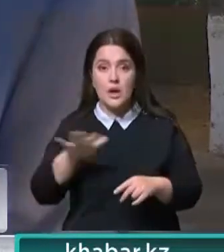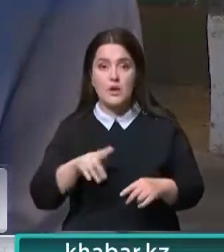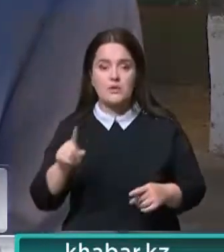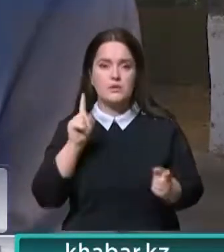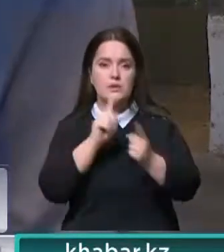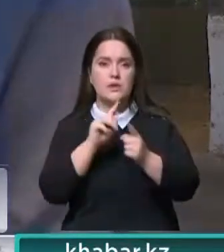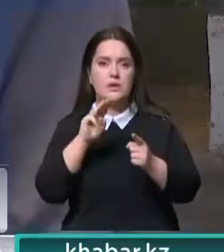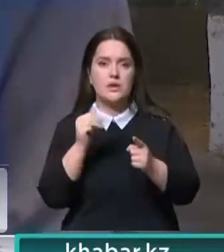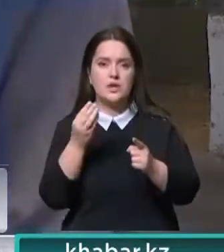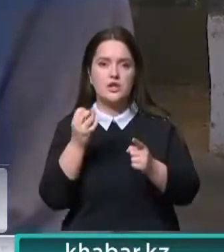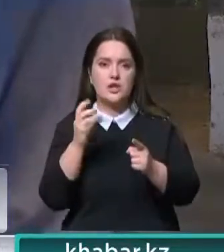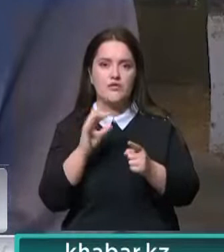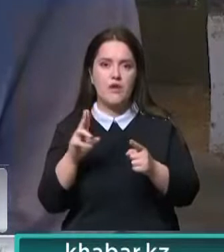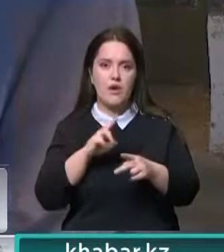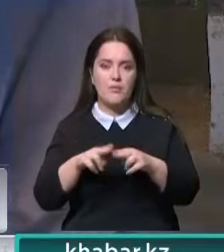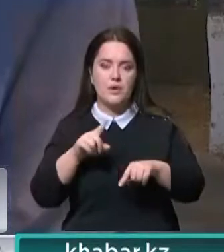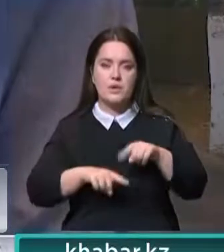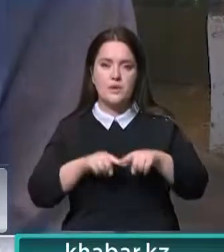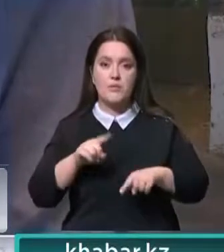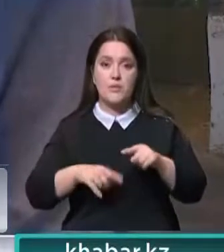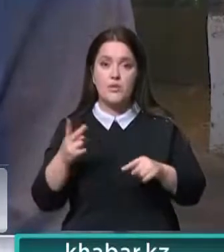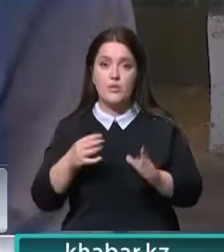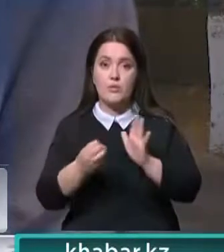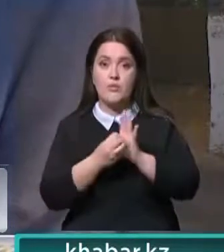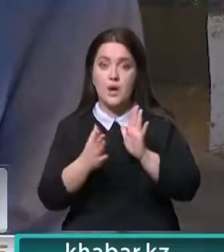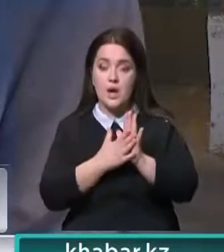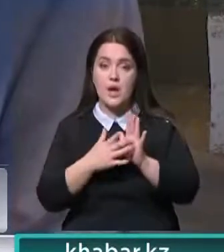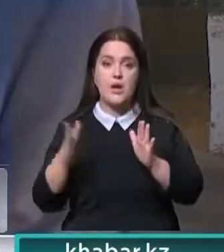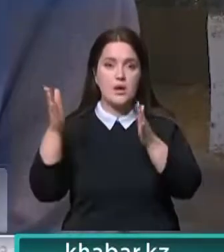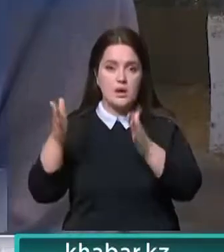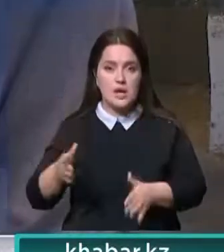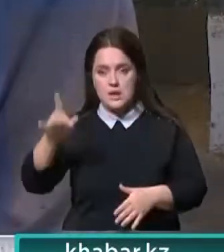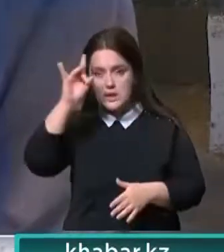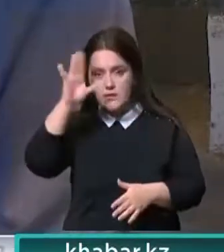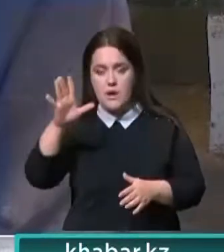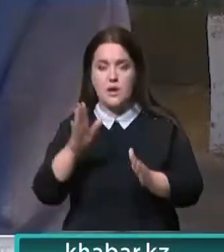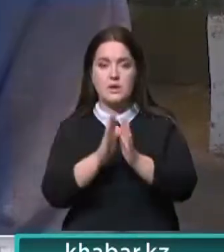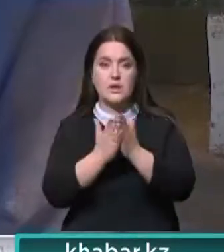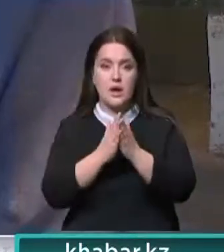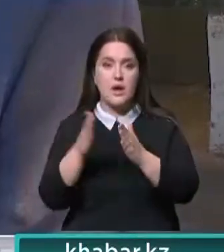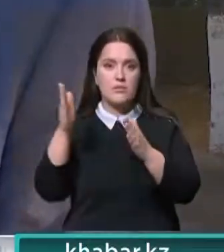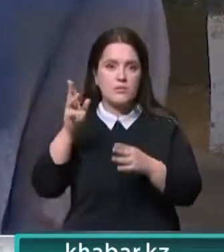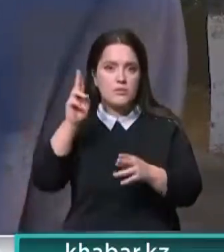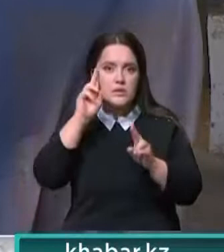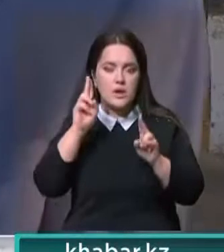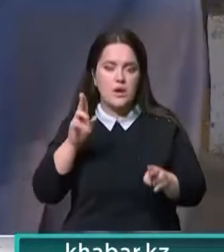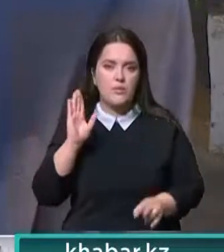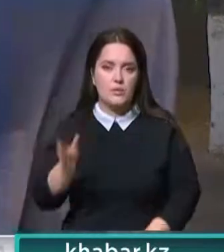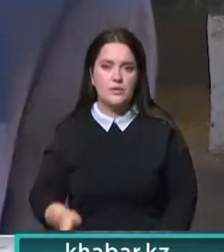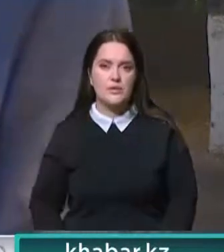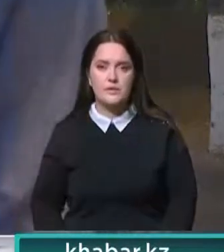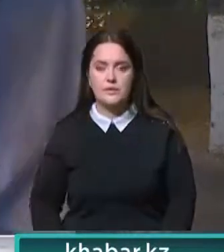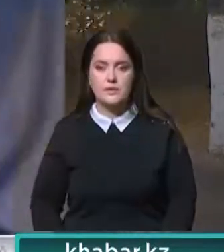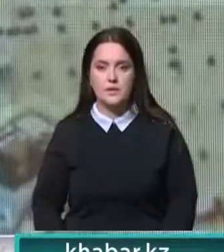Ташенова как своего. И пока мы не будем вносить биографию таких известных личностей в учебники, то про них знать никто не будет.